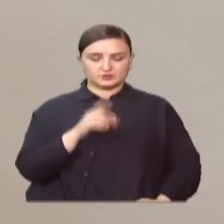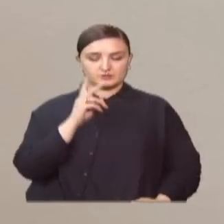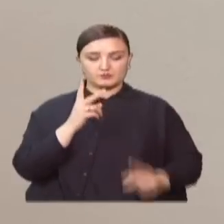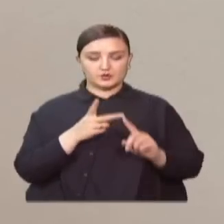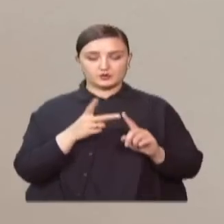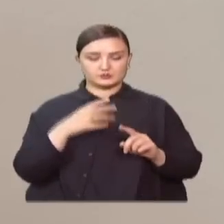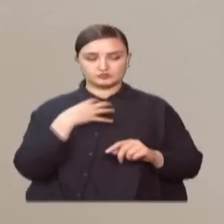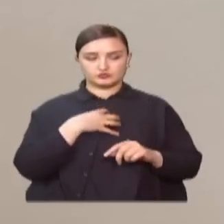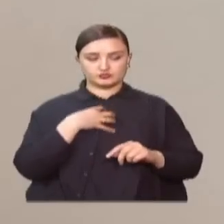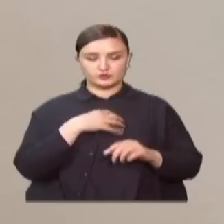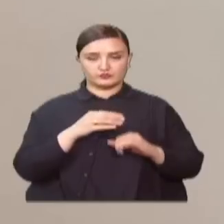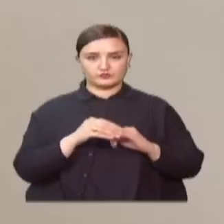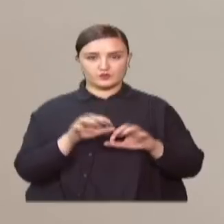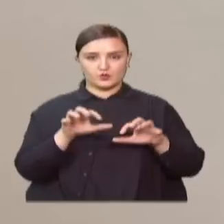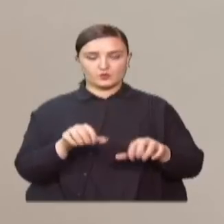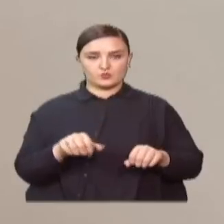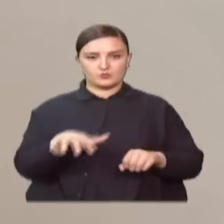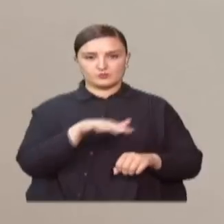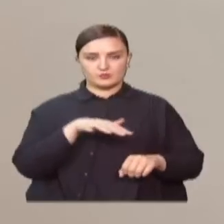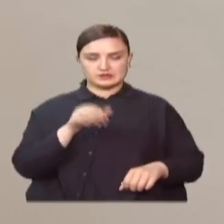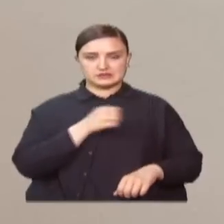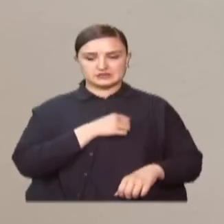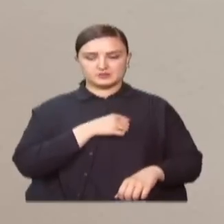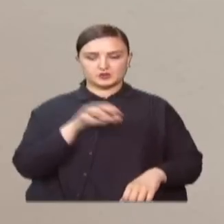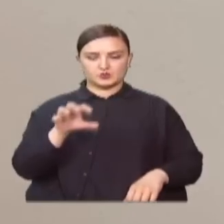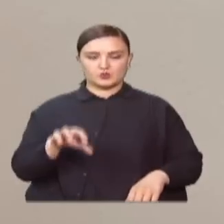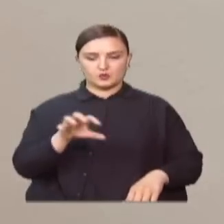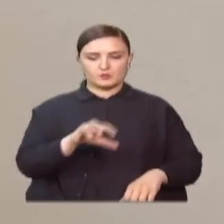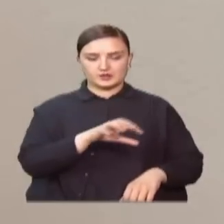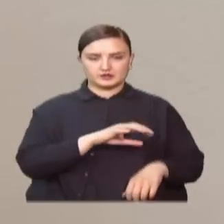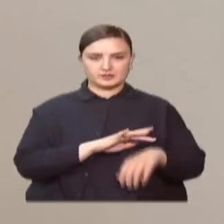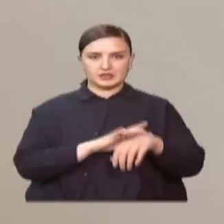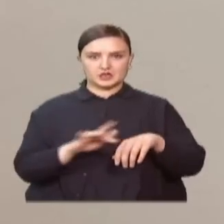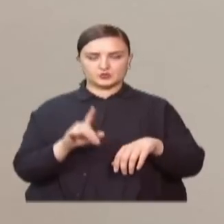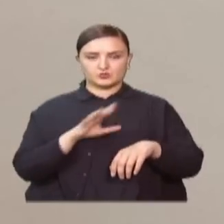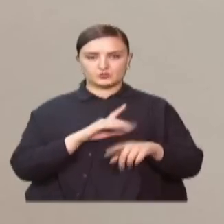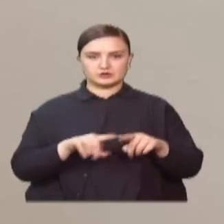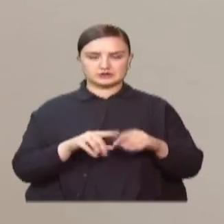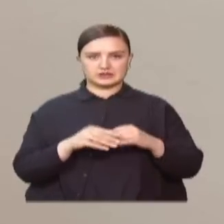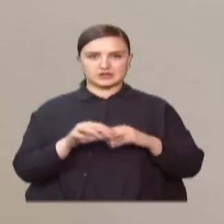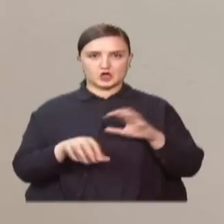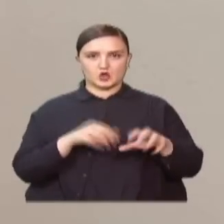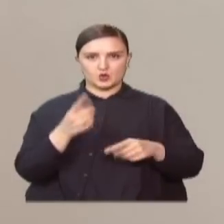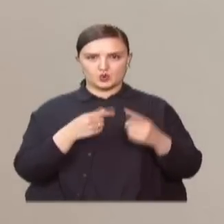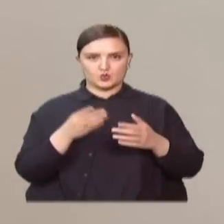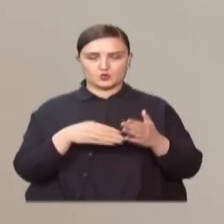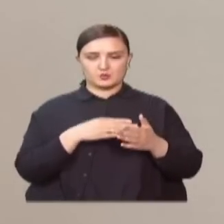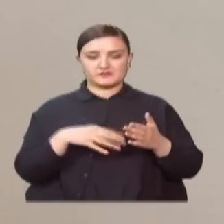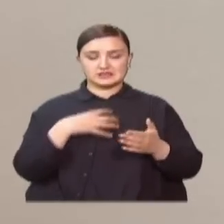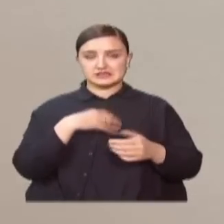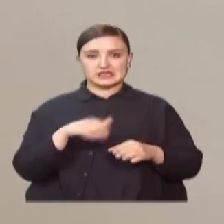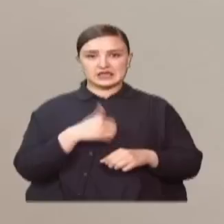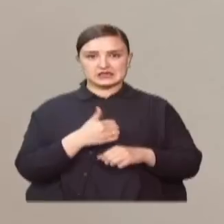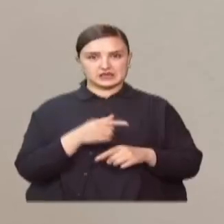ძალიან მნიშვნელოვანია ოკუპირებულ ტერიტორიებზე ყველა სამხედრო ობიექტის განადგურება, რათა სწრაფად მოხდეს დეოკუპაცია. ეს სტრატეგიული ღირებულების